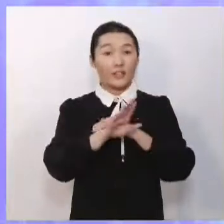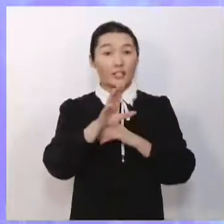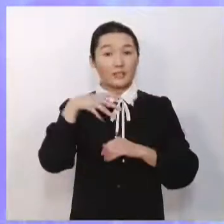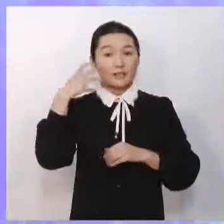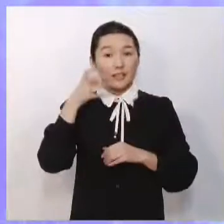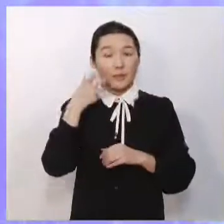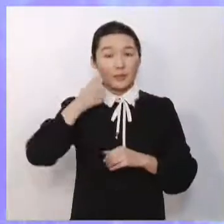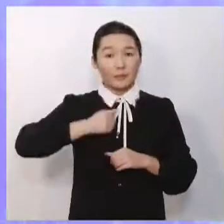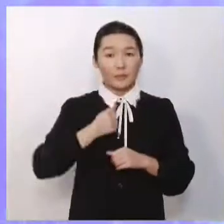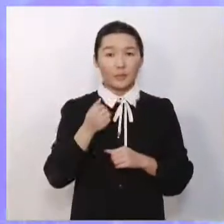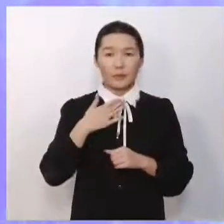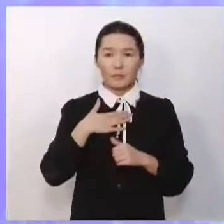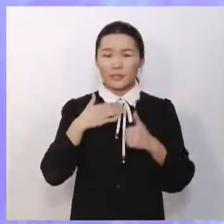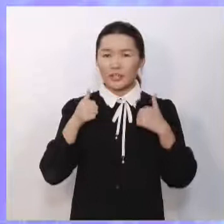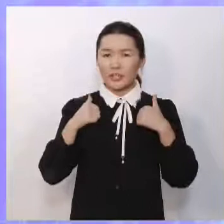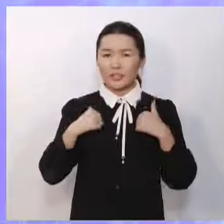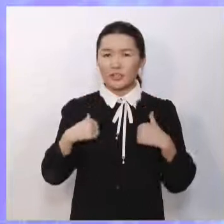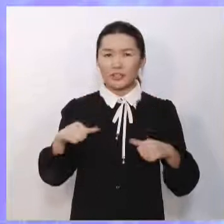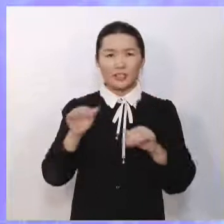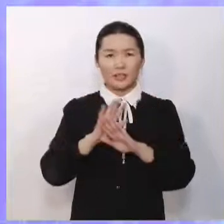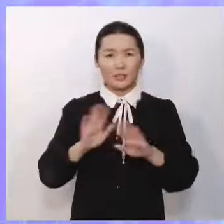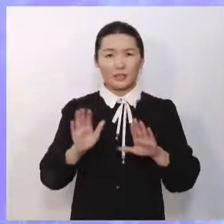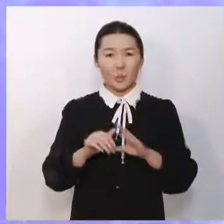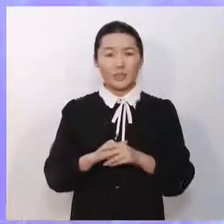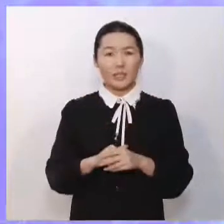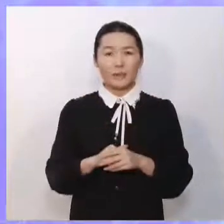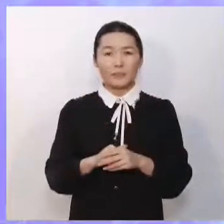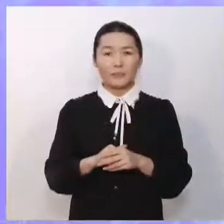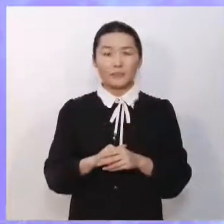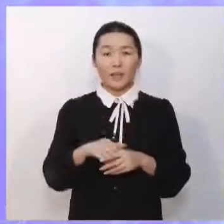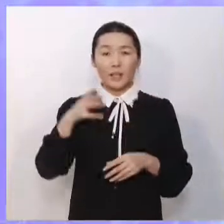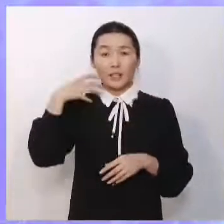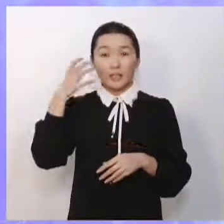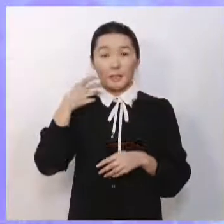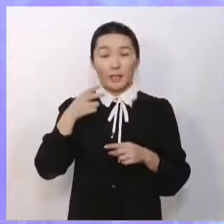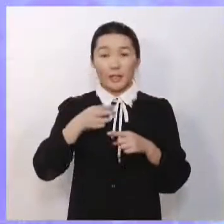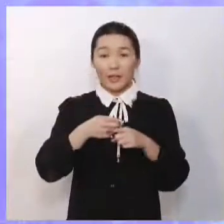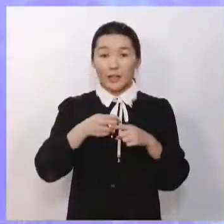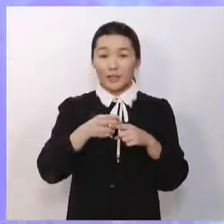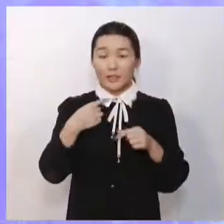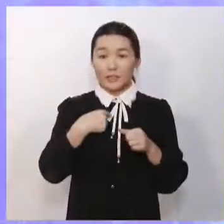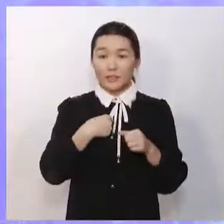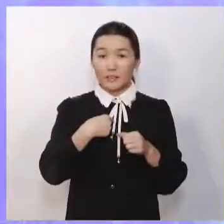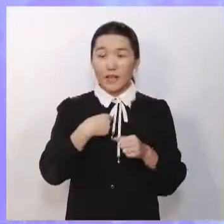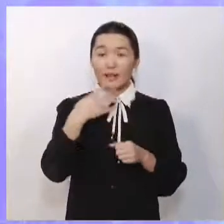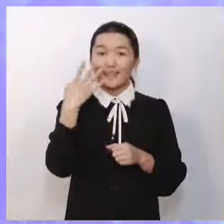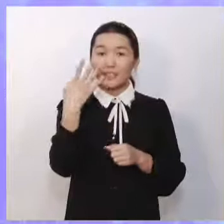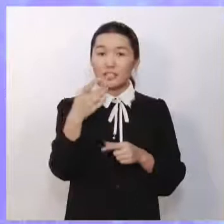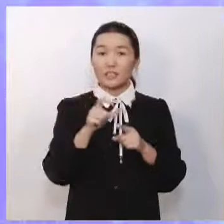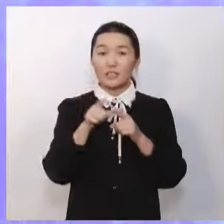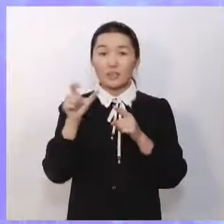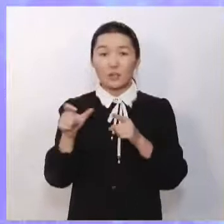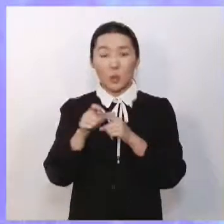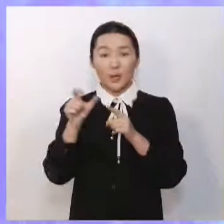друзьям. Мне не жаль, нисколько. Яблоко разрезал я на 4